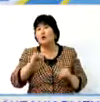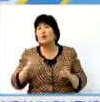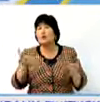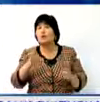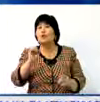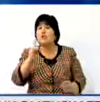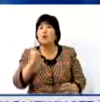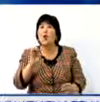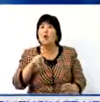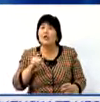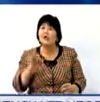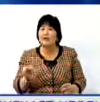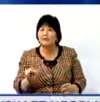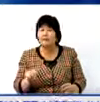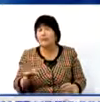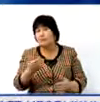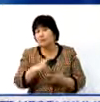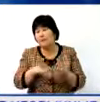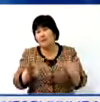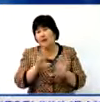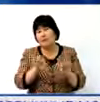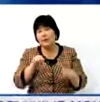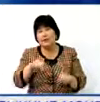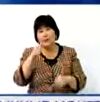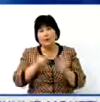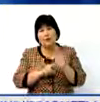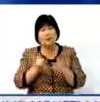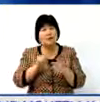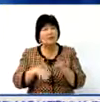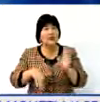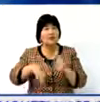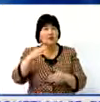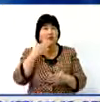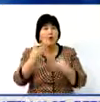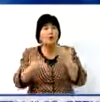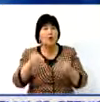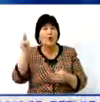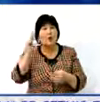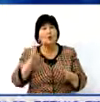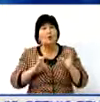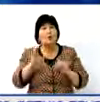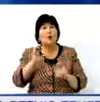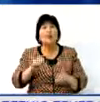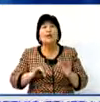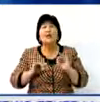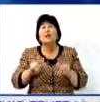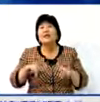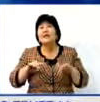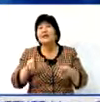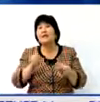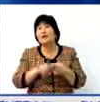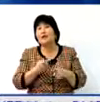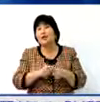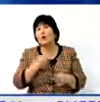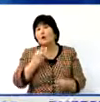социологи. Мы продолжаем выпуск. С этого года в связи с высоким спросом учебного курса «Инструмент деловые связи»,